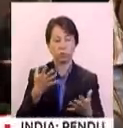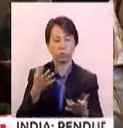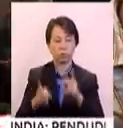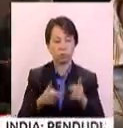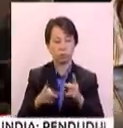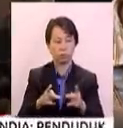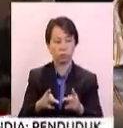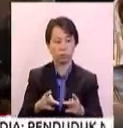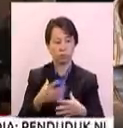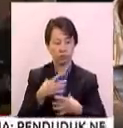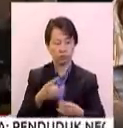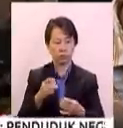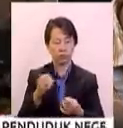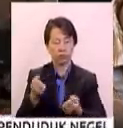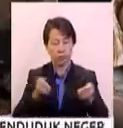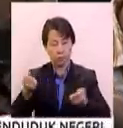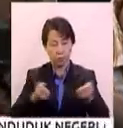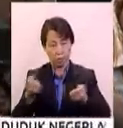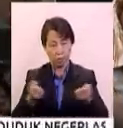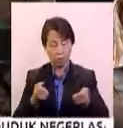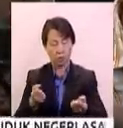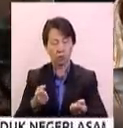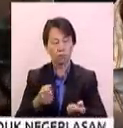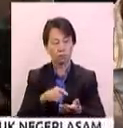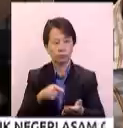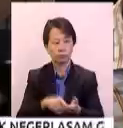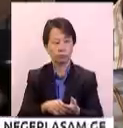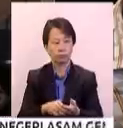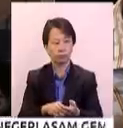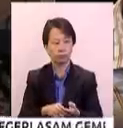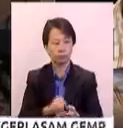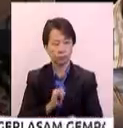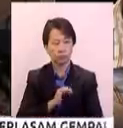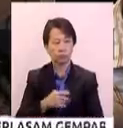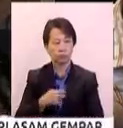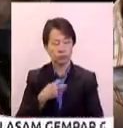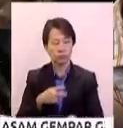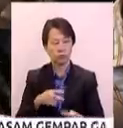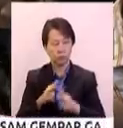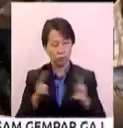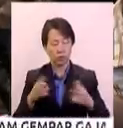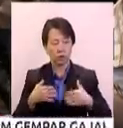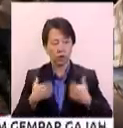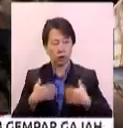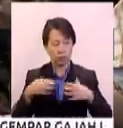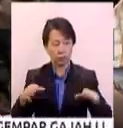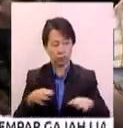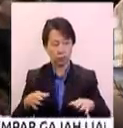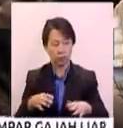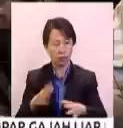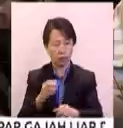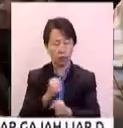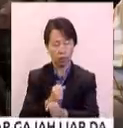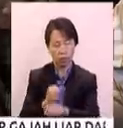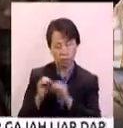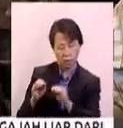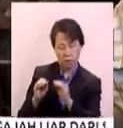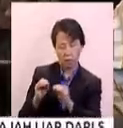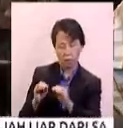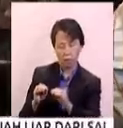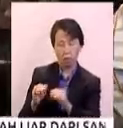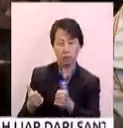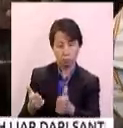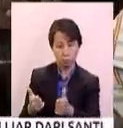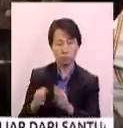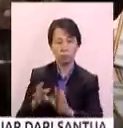but they can't. So this is something that I'm happy to be doing. I get more people in the sport, coach them well. It's